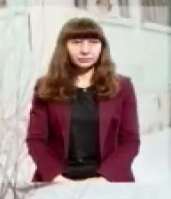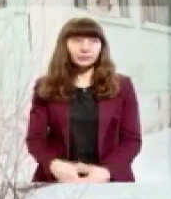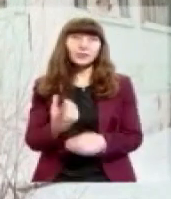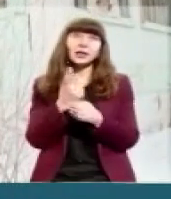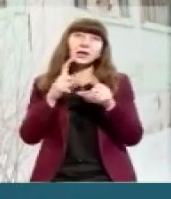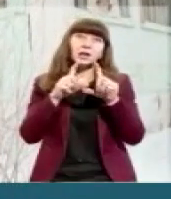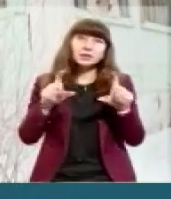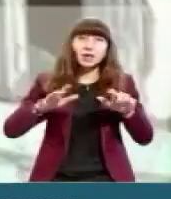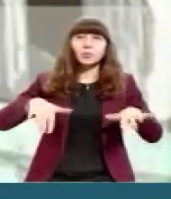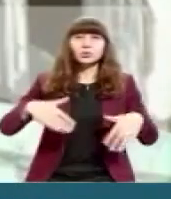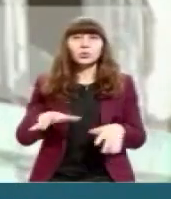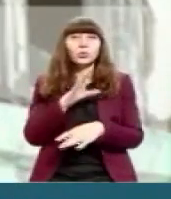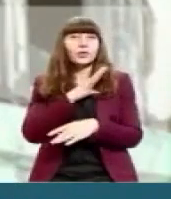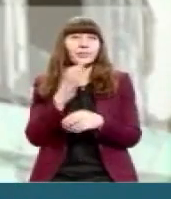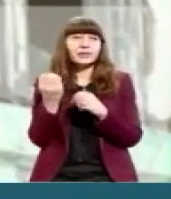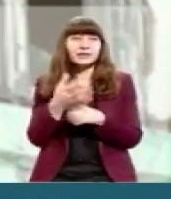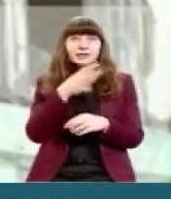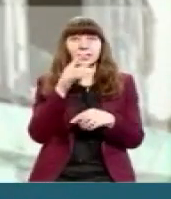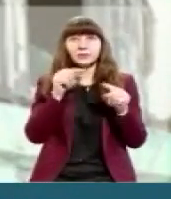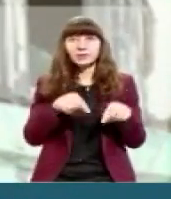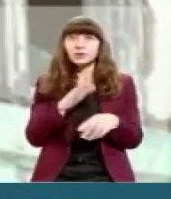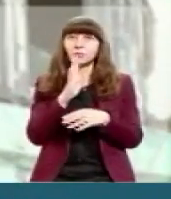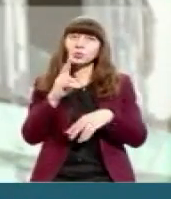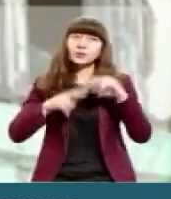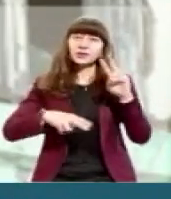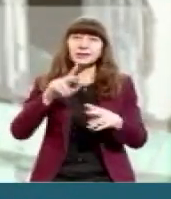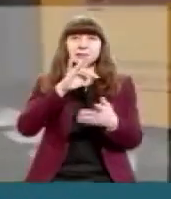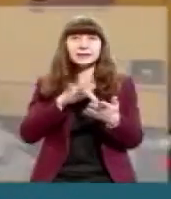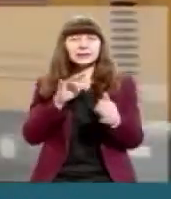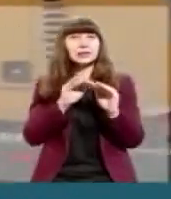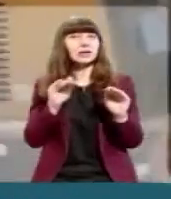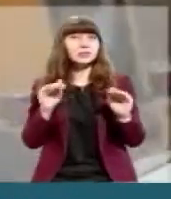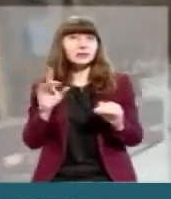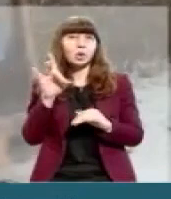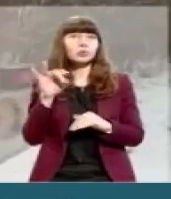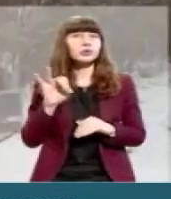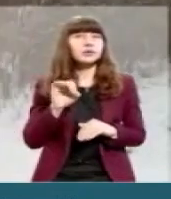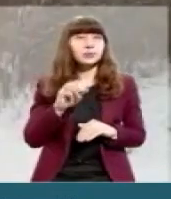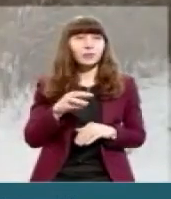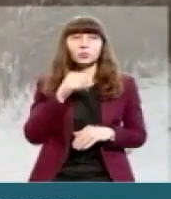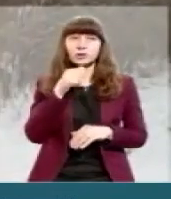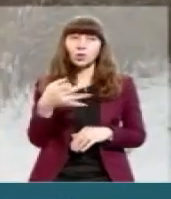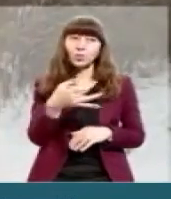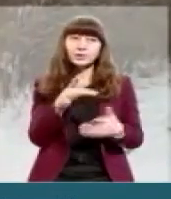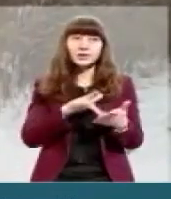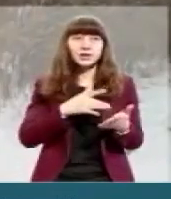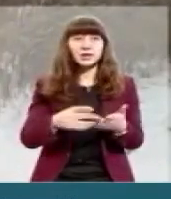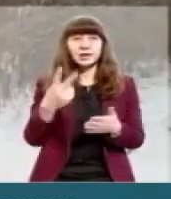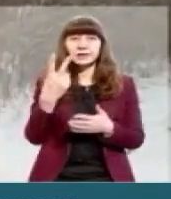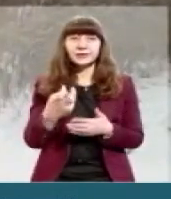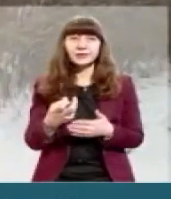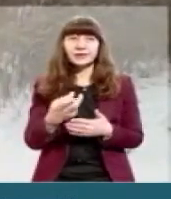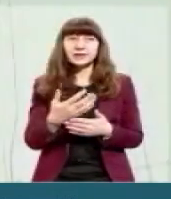Это здание пустовало 15 лет. Теперь в нем расположится центр для детей с аутизмом. В Кустанайской области насчитывается около